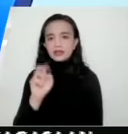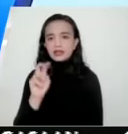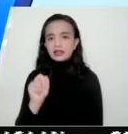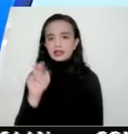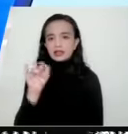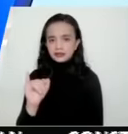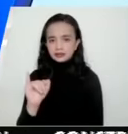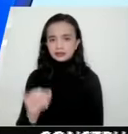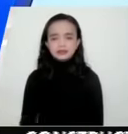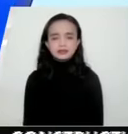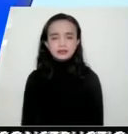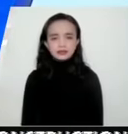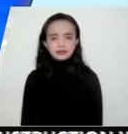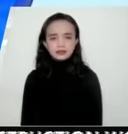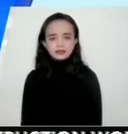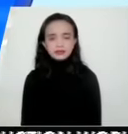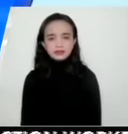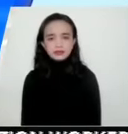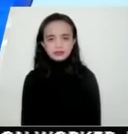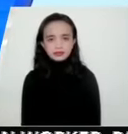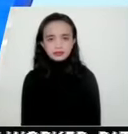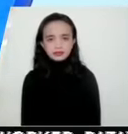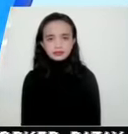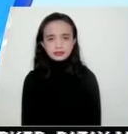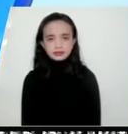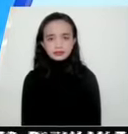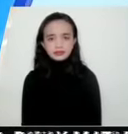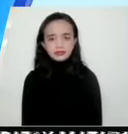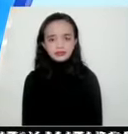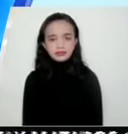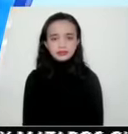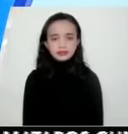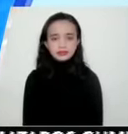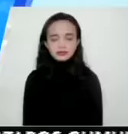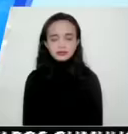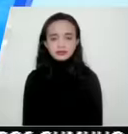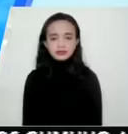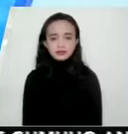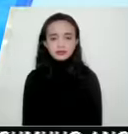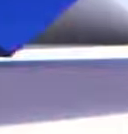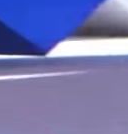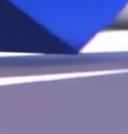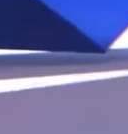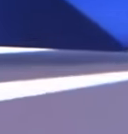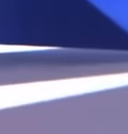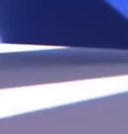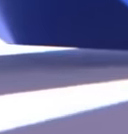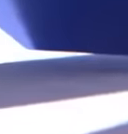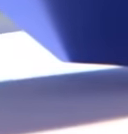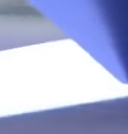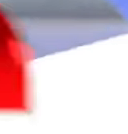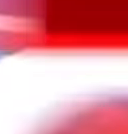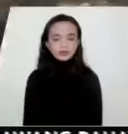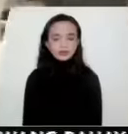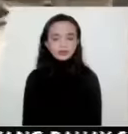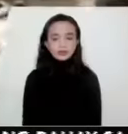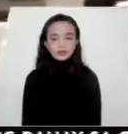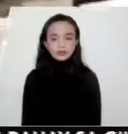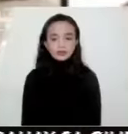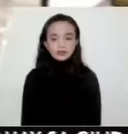SMNI. Nakatutok si Sara Hilomen Velasco ng GMA Regional TV 1 Mindanao.